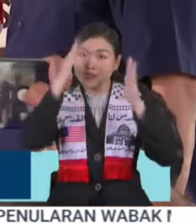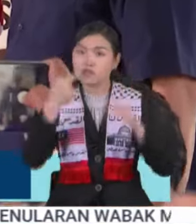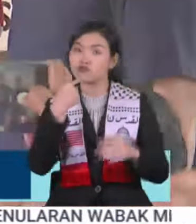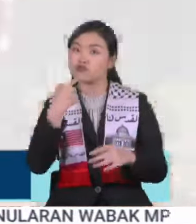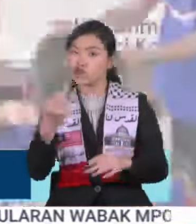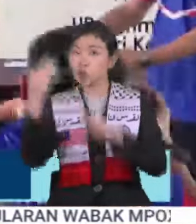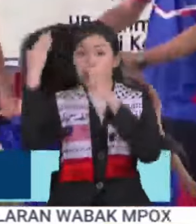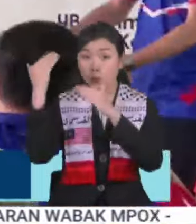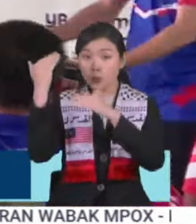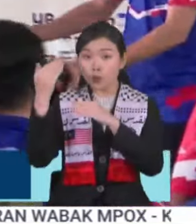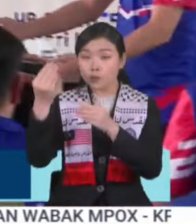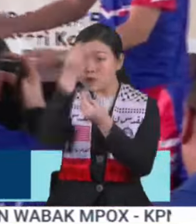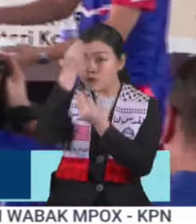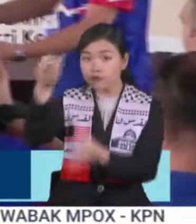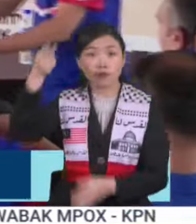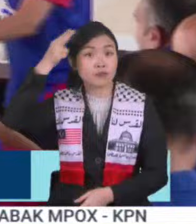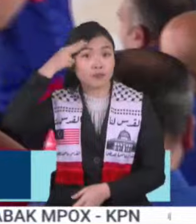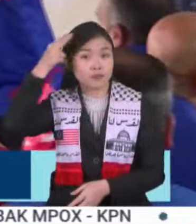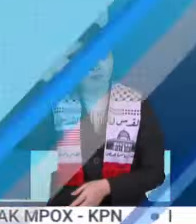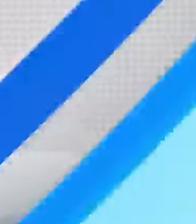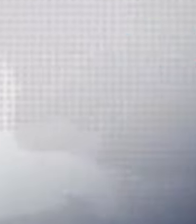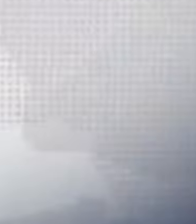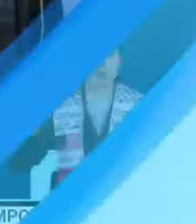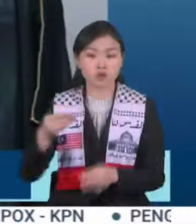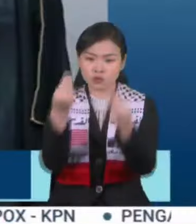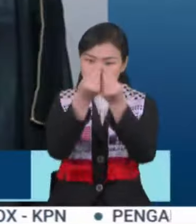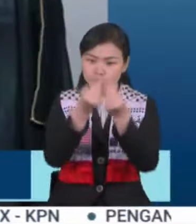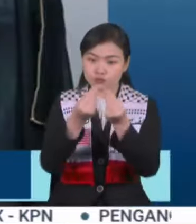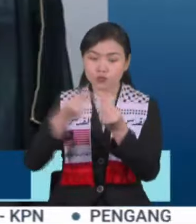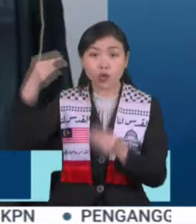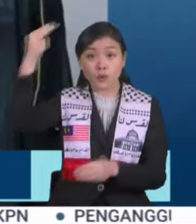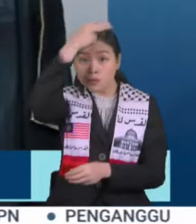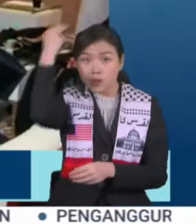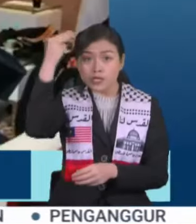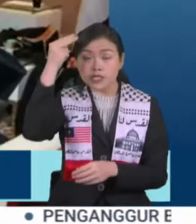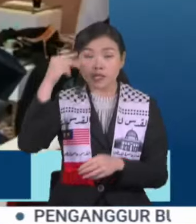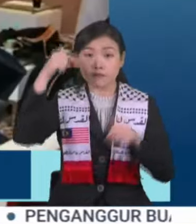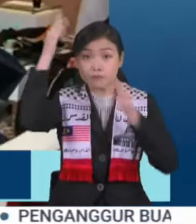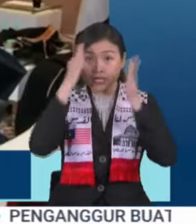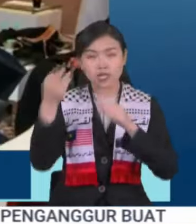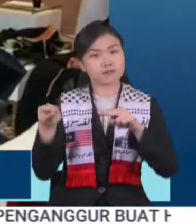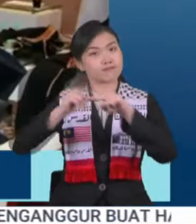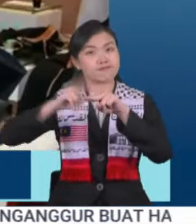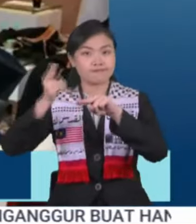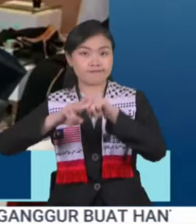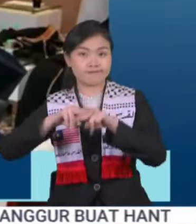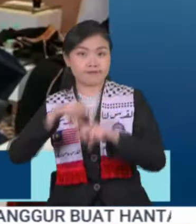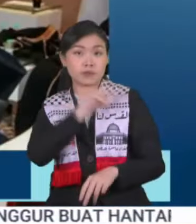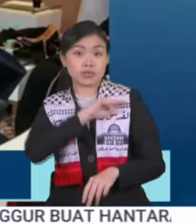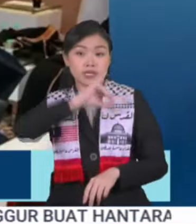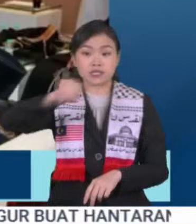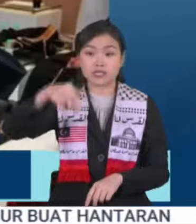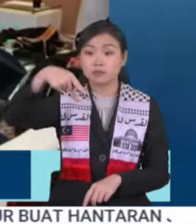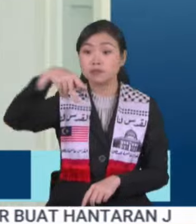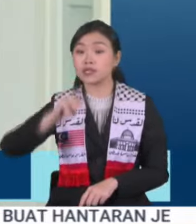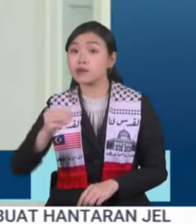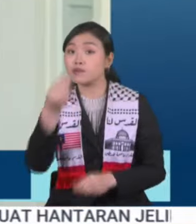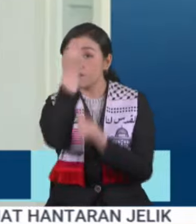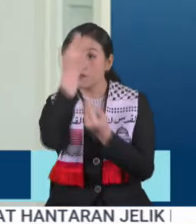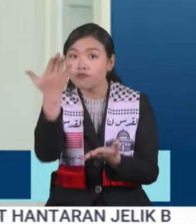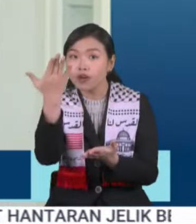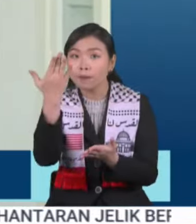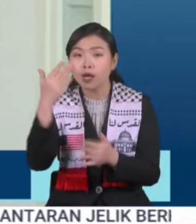Malaysia telah menyatakan hasrat kepada Arab Saudi supaya kuota haji negara ditambah. Menteri JPM Hal Ehwal Agama memaklumkan